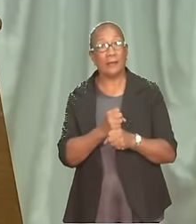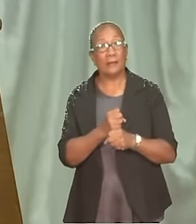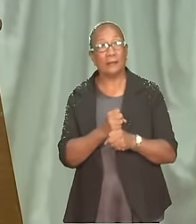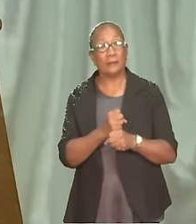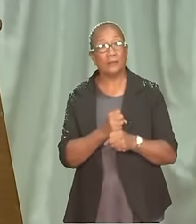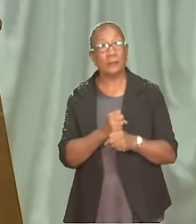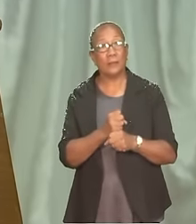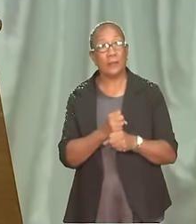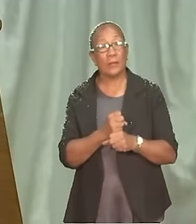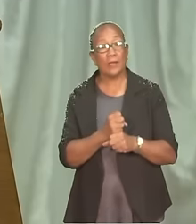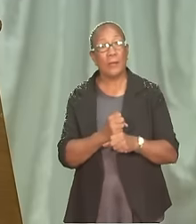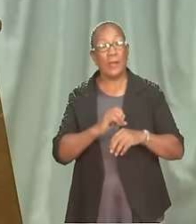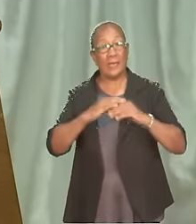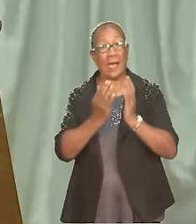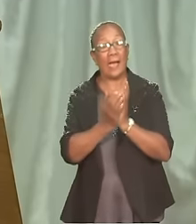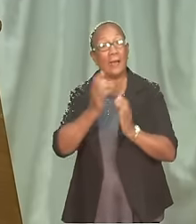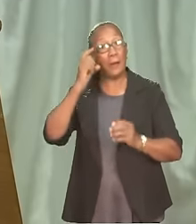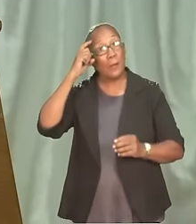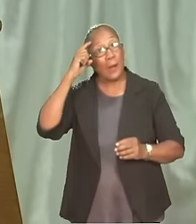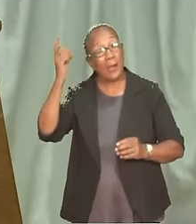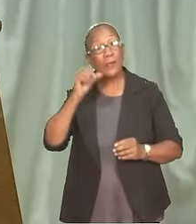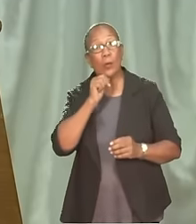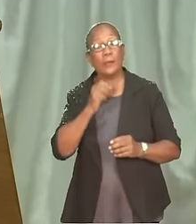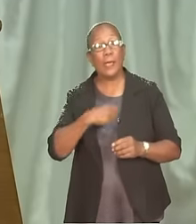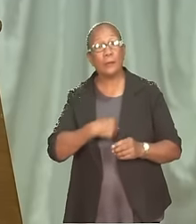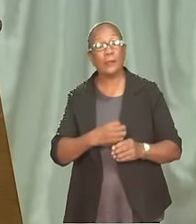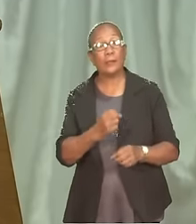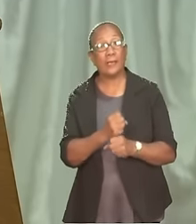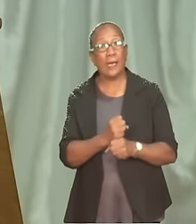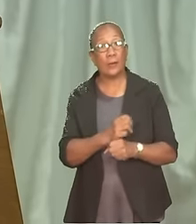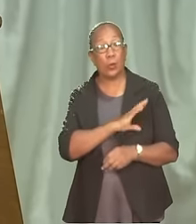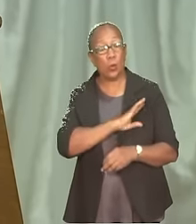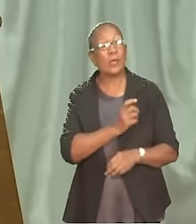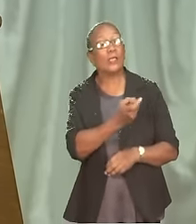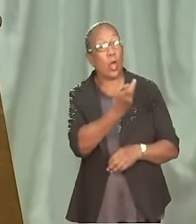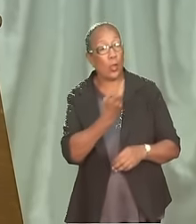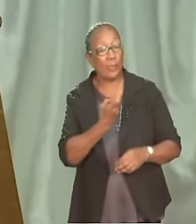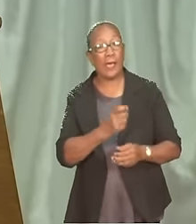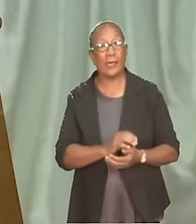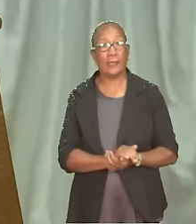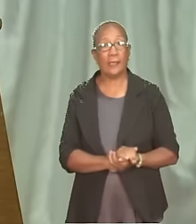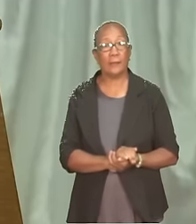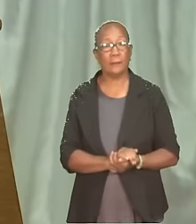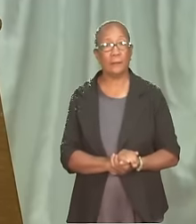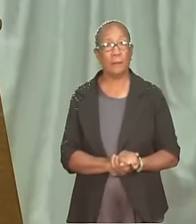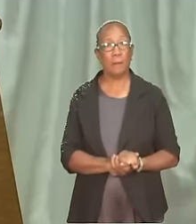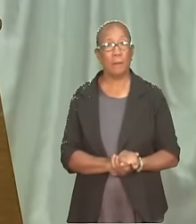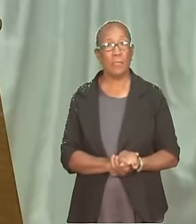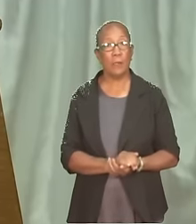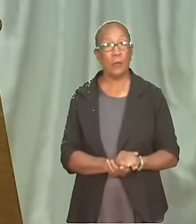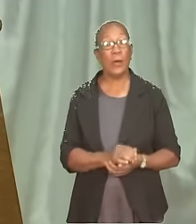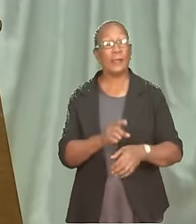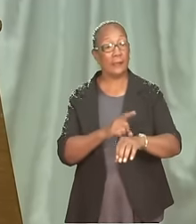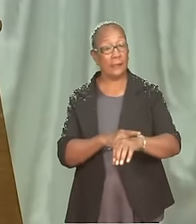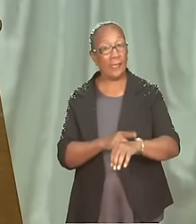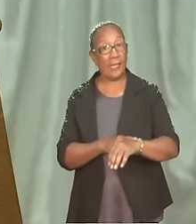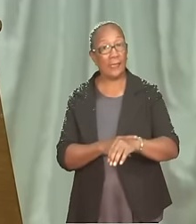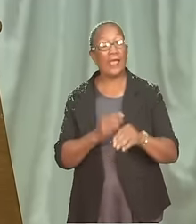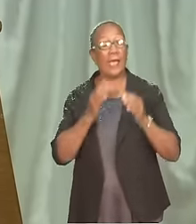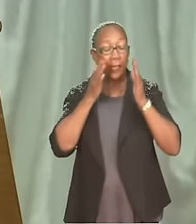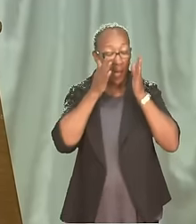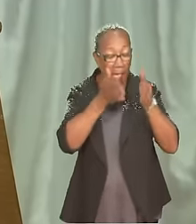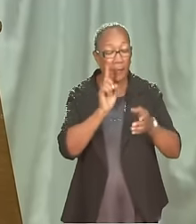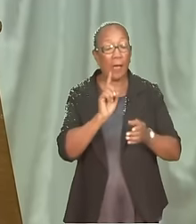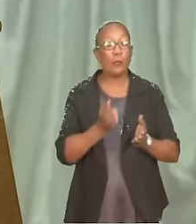al het beleid uitvoeren, daar zijn er soms ook uitdagingen waar we tijd en aandacht moeten